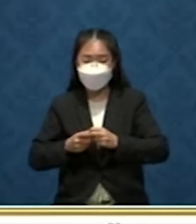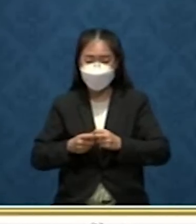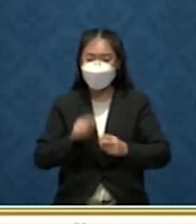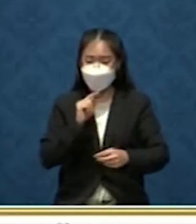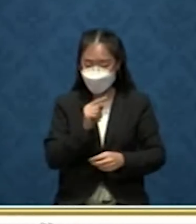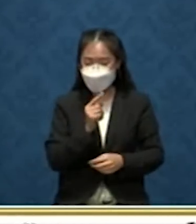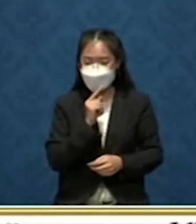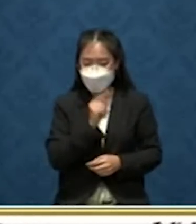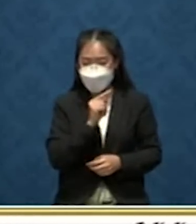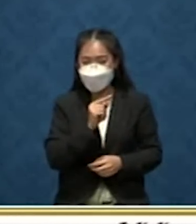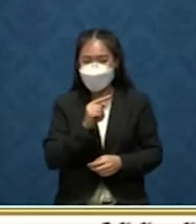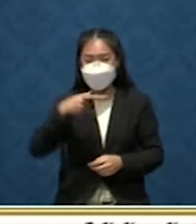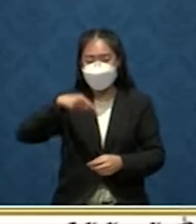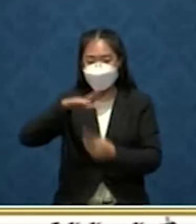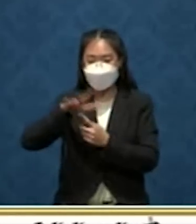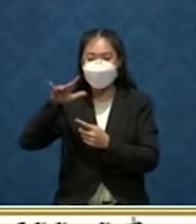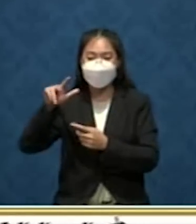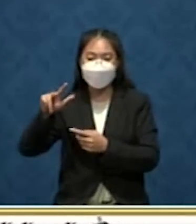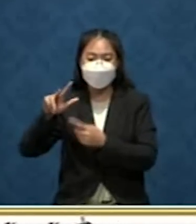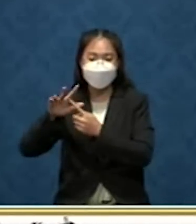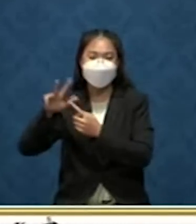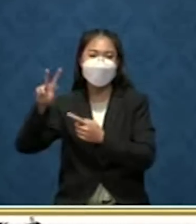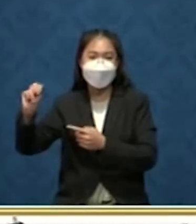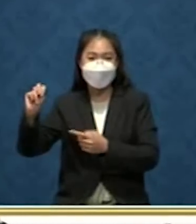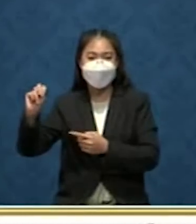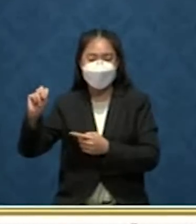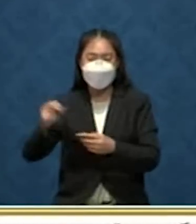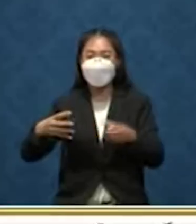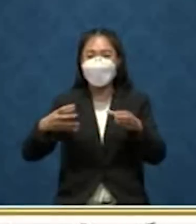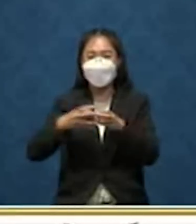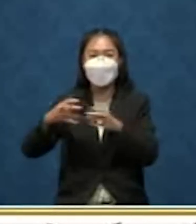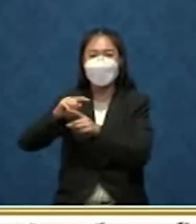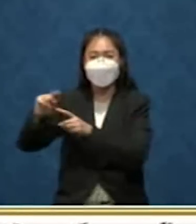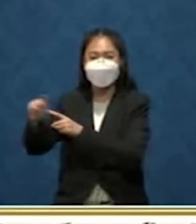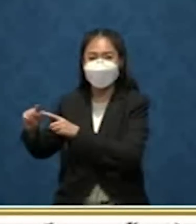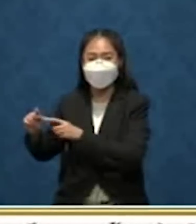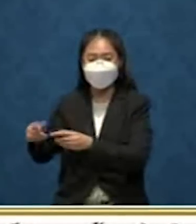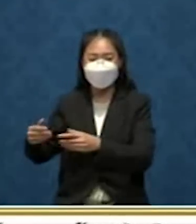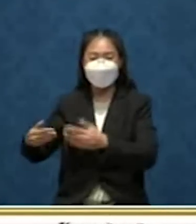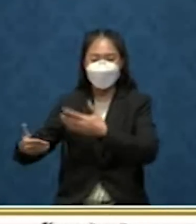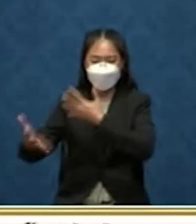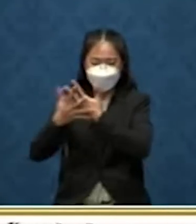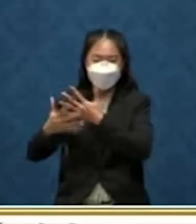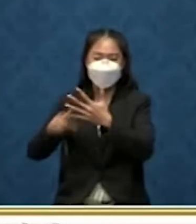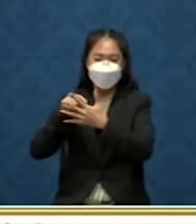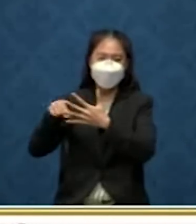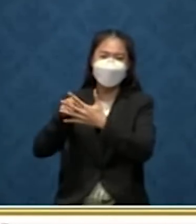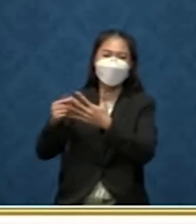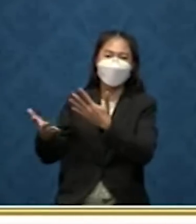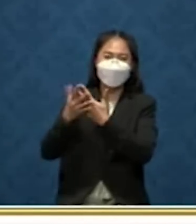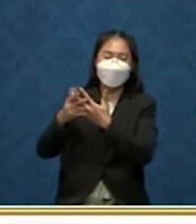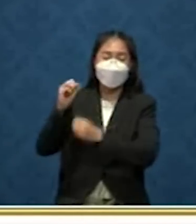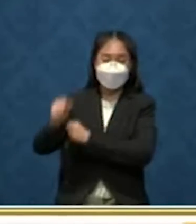ในขณะที่ผู้เห็นต่าง ทางการเมืองกลุมทรุฟ้า ทรุแ็ตยัถูกขังมาเกือบปี รอพ่